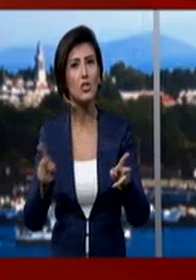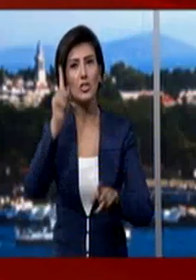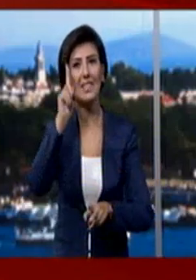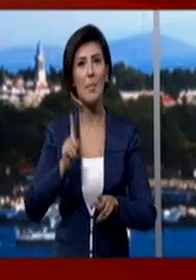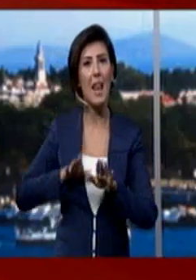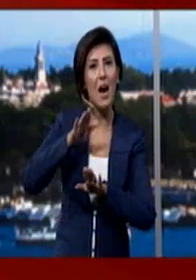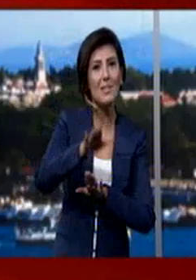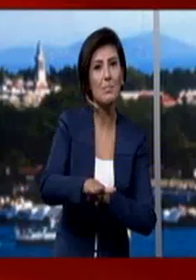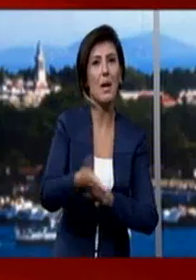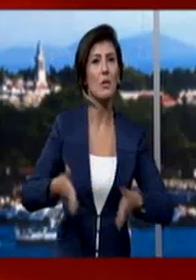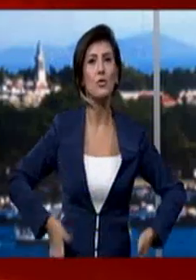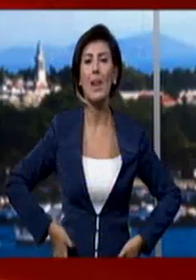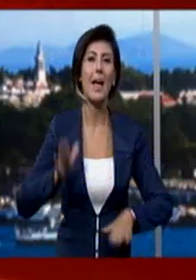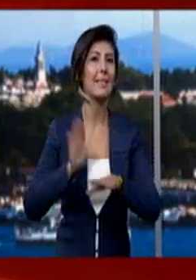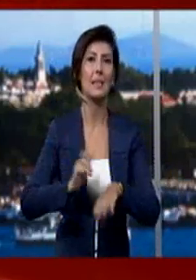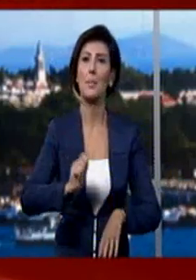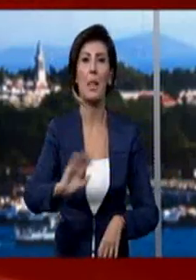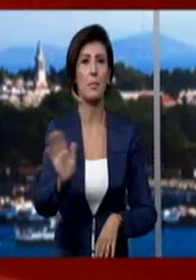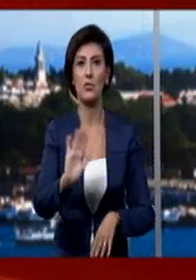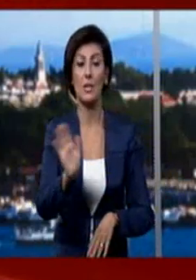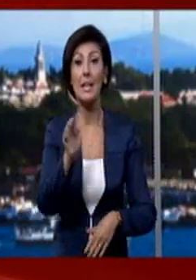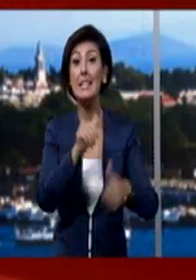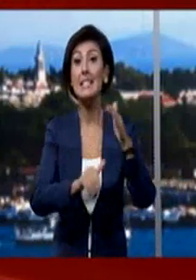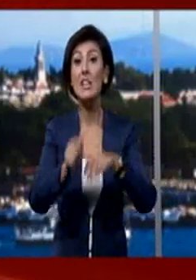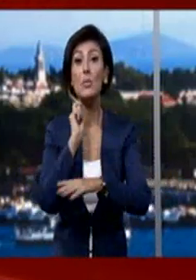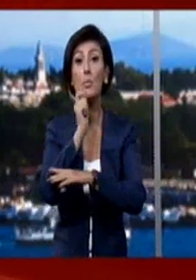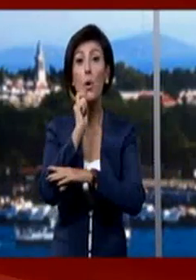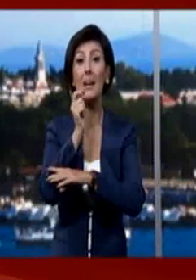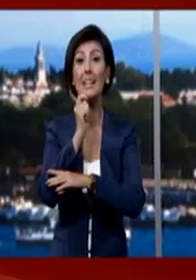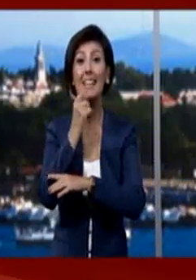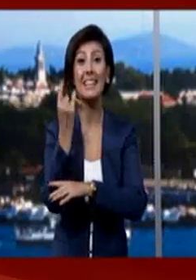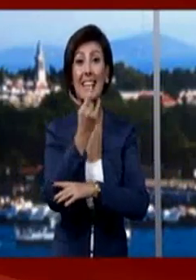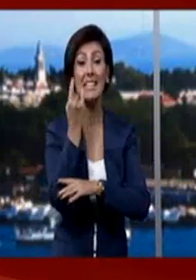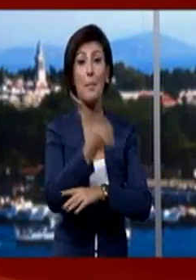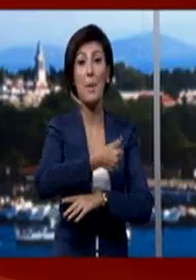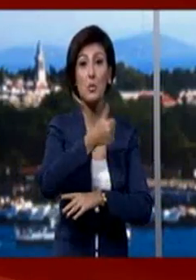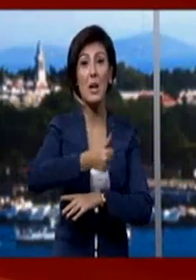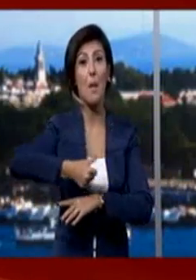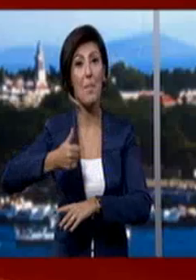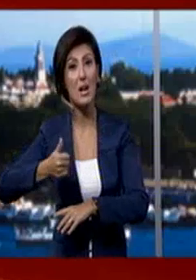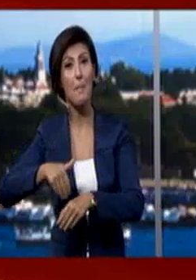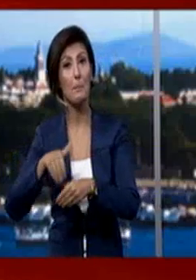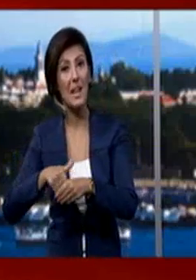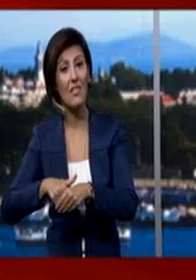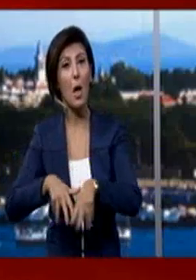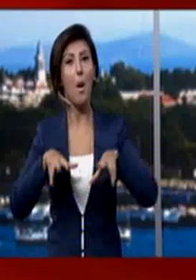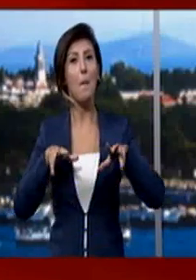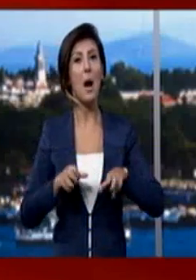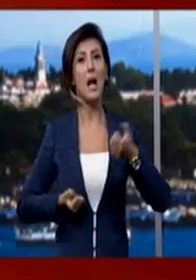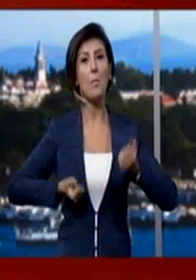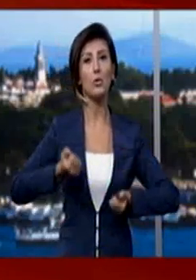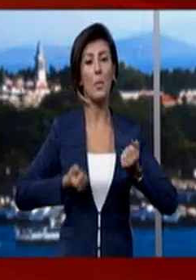temel atma gibi törenler düzenlenemeyecek. Seçim propaganda gezilerinde başbakan, bakanlar ve milletvekilleri